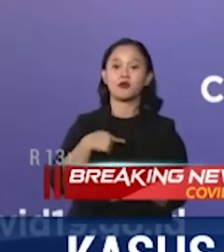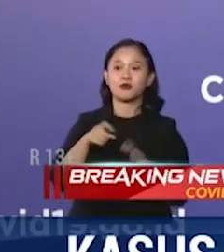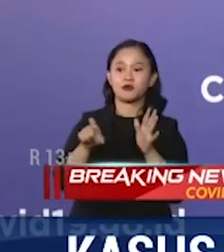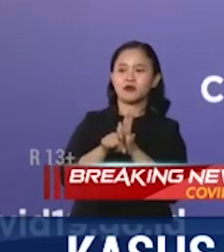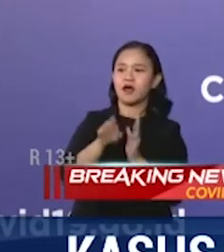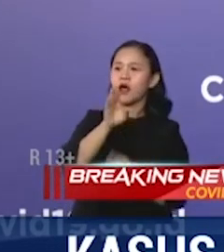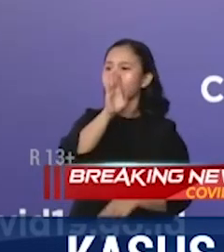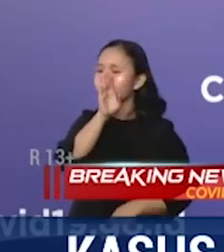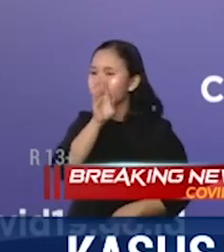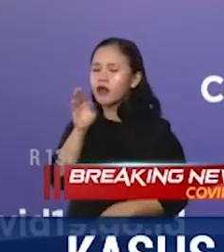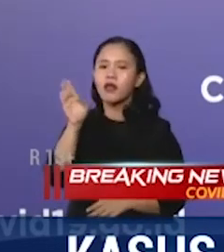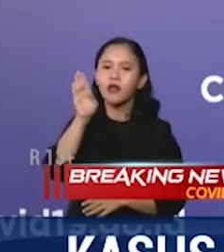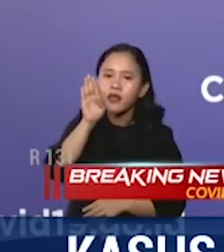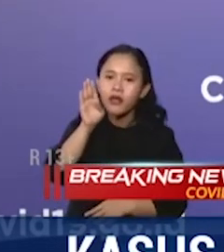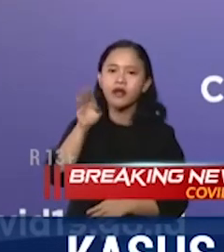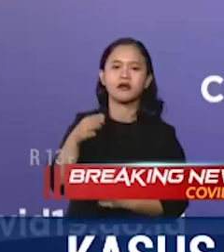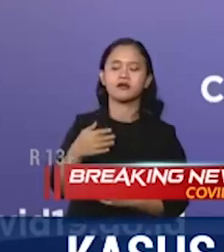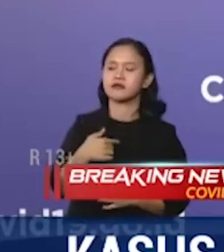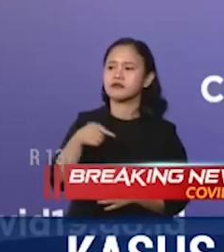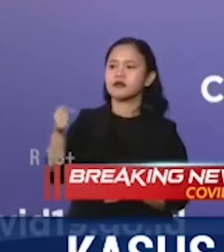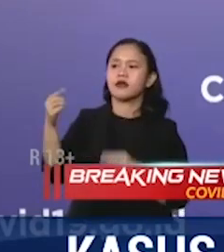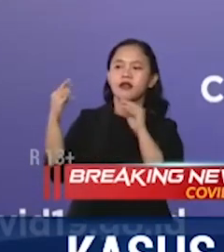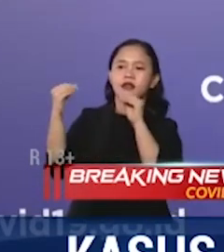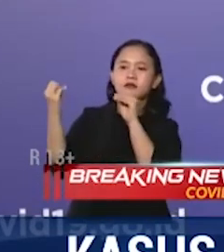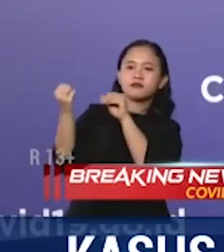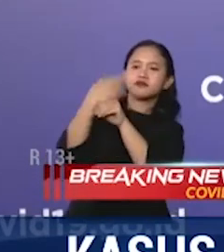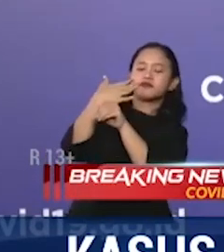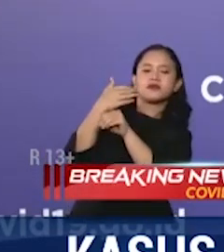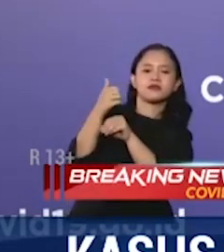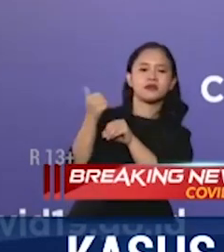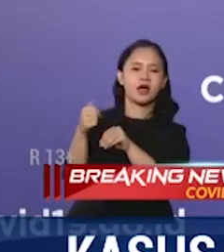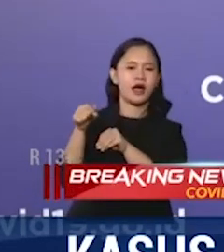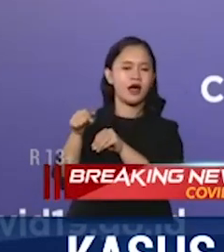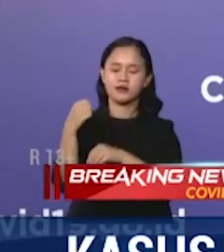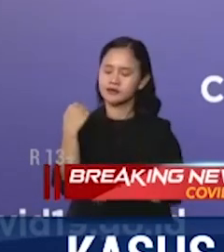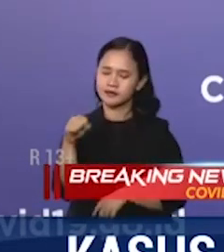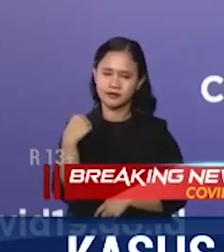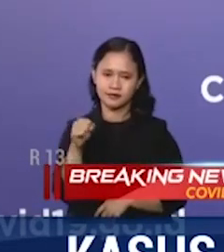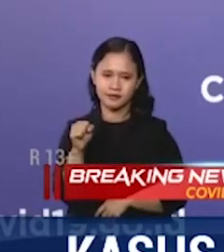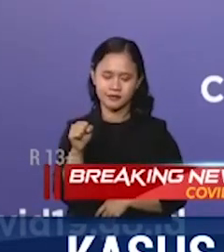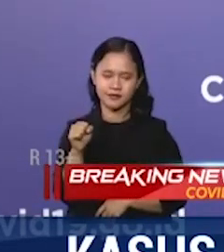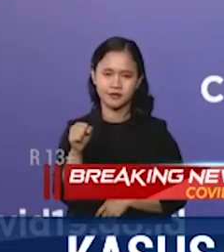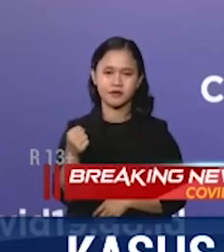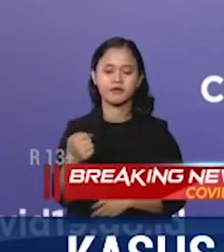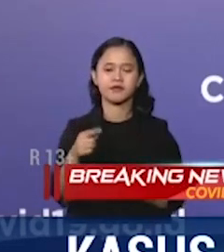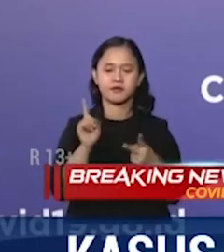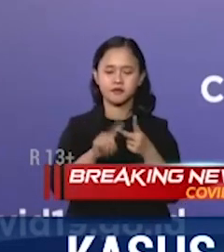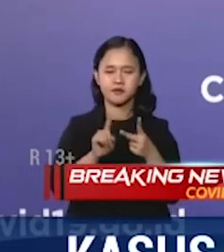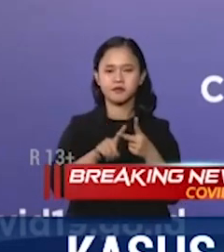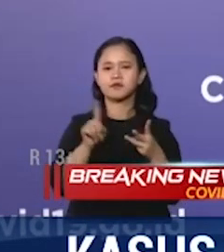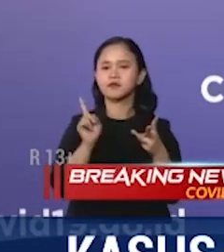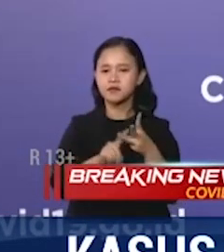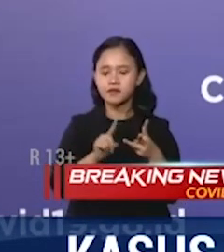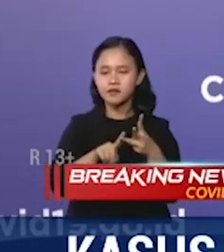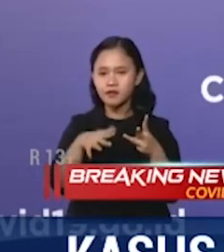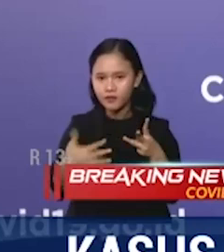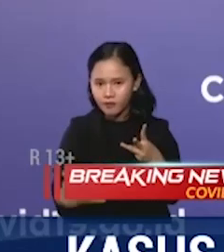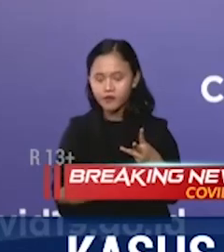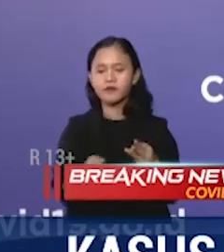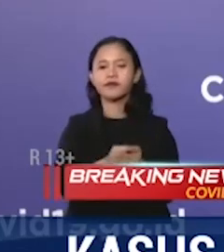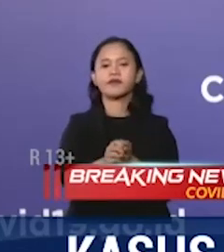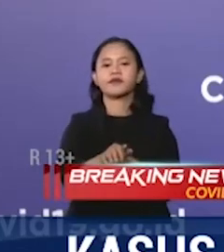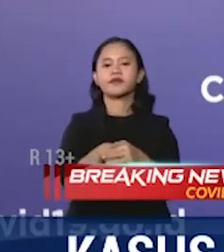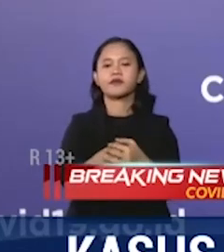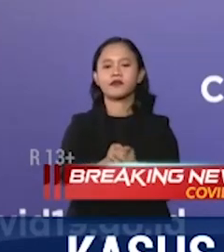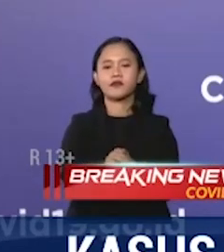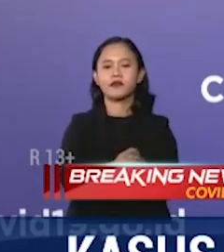tertular Hai saudara-saudara mencuci tangan dengan menggunakan air sabun ini menjadi